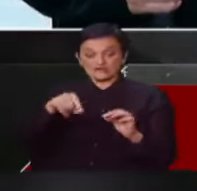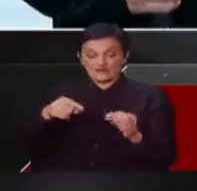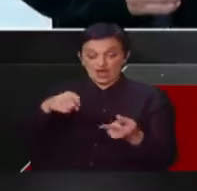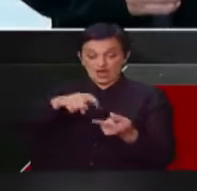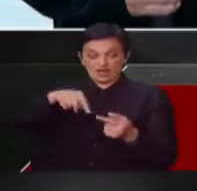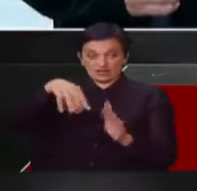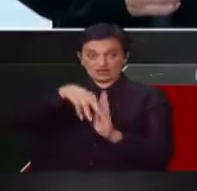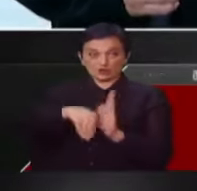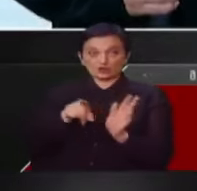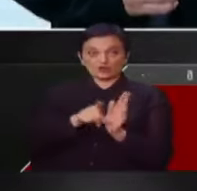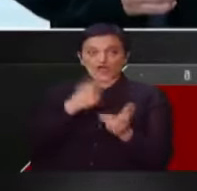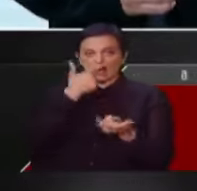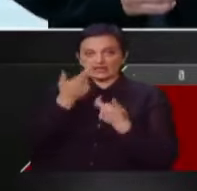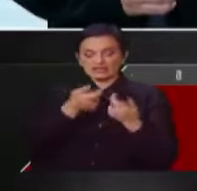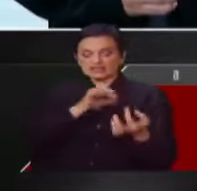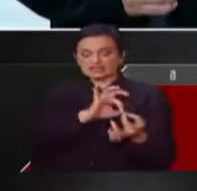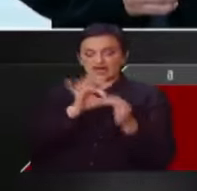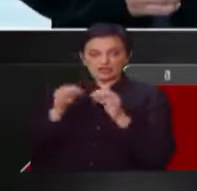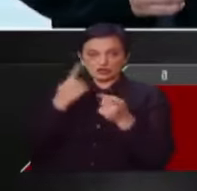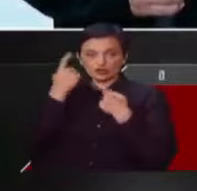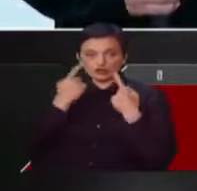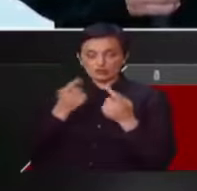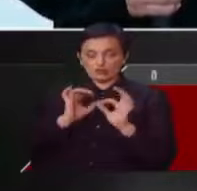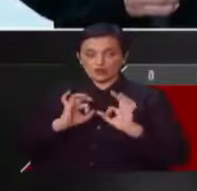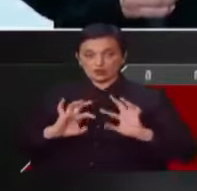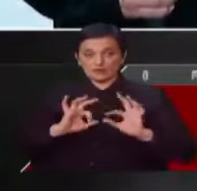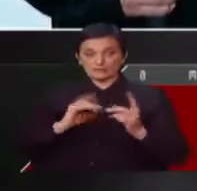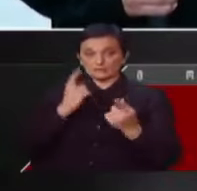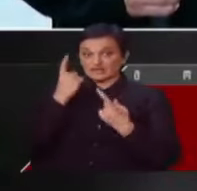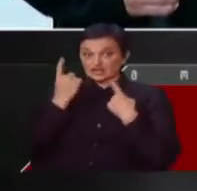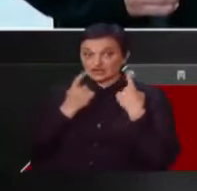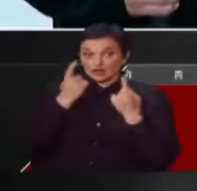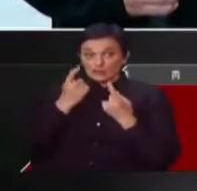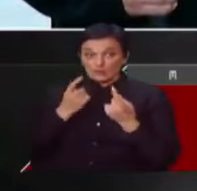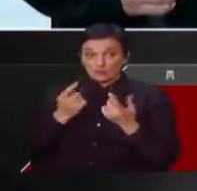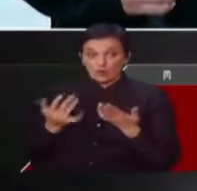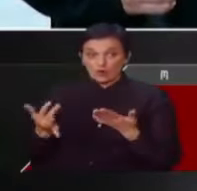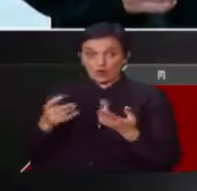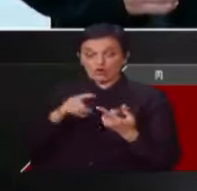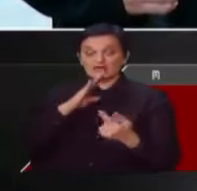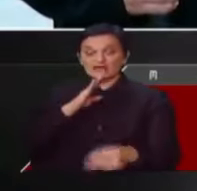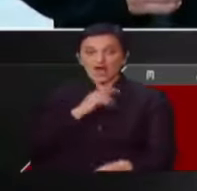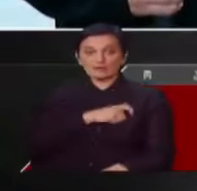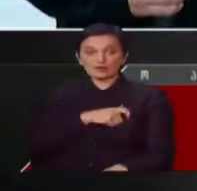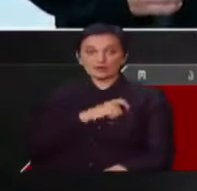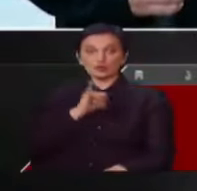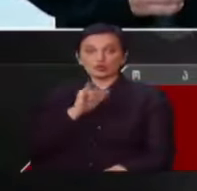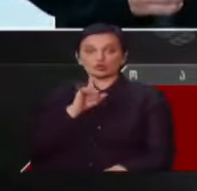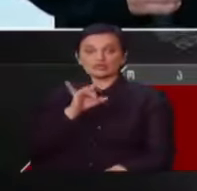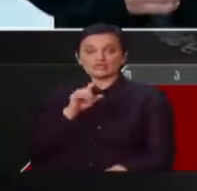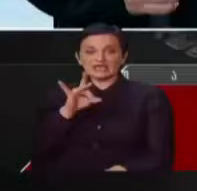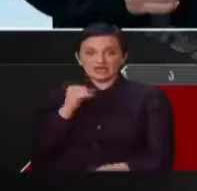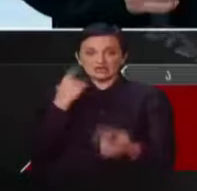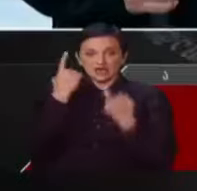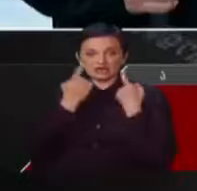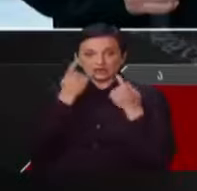դա միած ոտոն մաս դետալուր ինպորմացիա, ստորետ ինպորմացի էպիս պարգլեպշի կալմա դեպուտատեպմա ուզրազեիաս միած